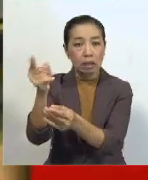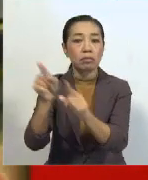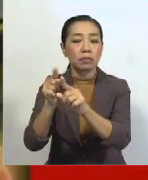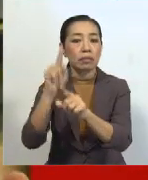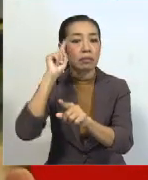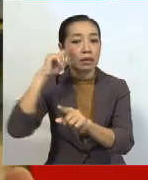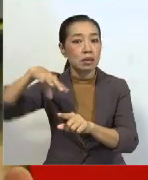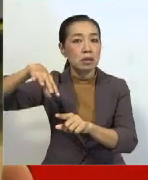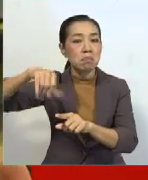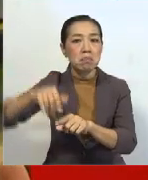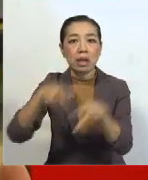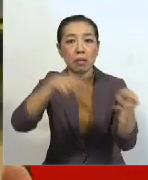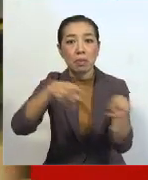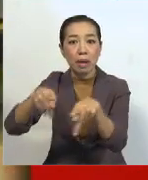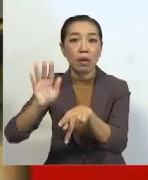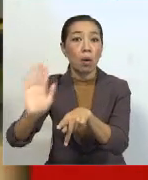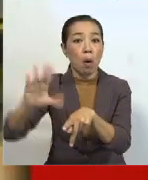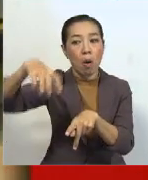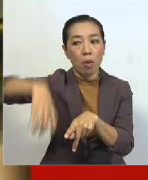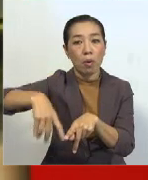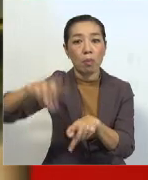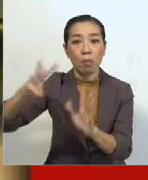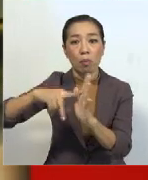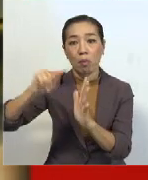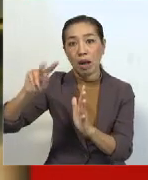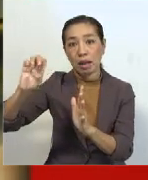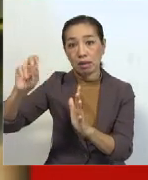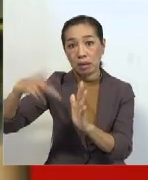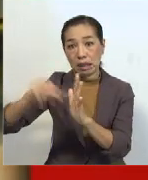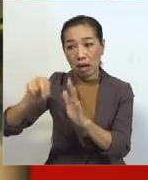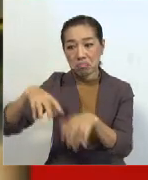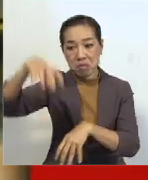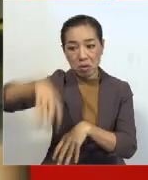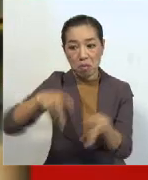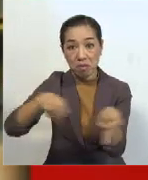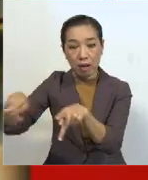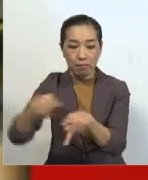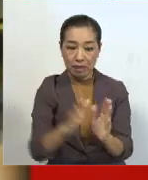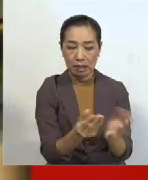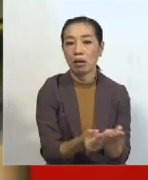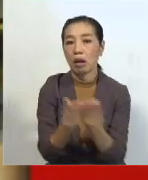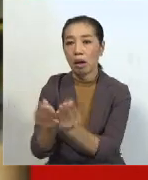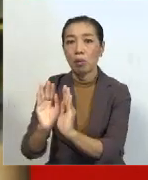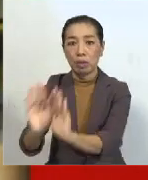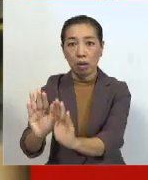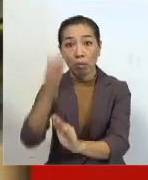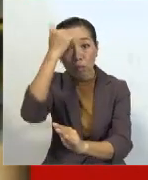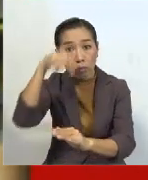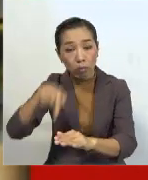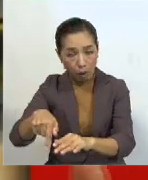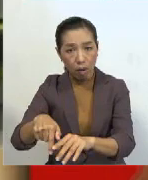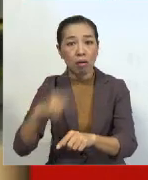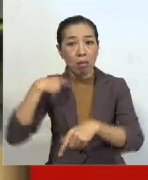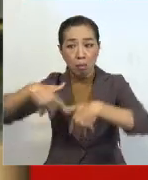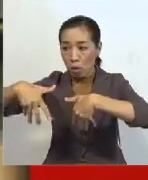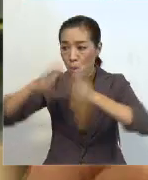ที่วาติกันมิวเซียมหรือพิพิธภัณฑ์ซึ่งดีมากนะเพราะว่าคนเป็นล้านคนนะฮะเป็นปีเนี่ยเข